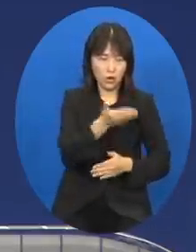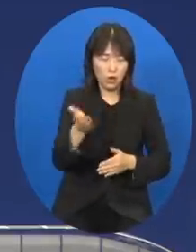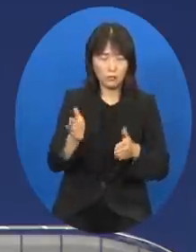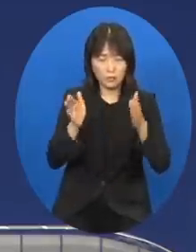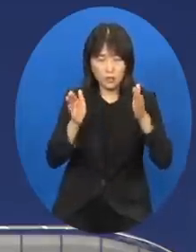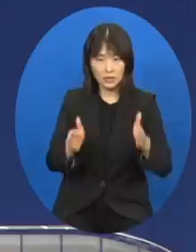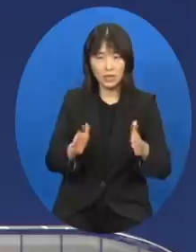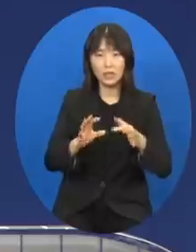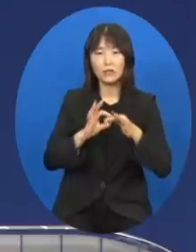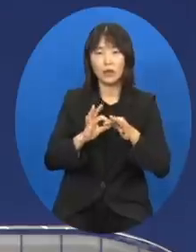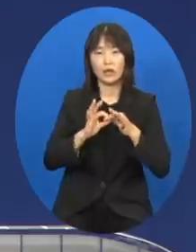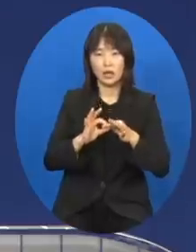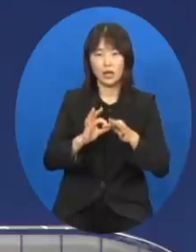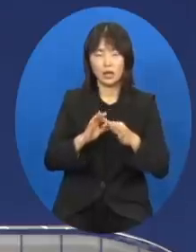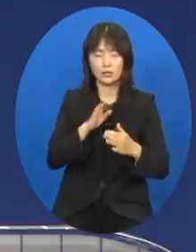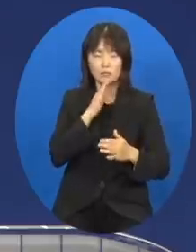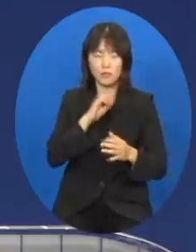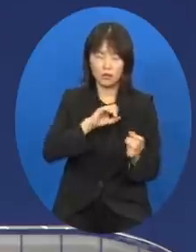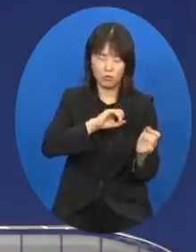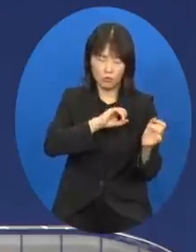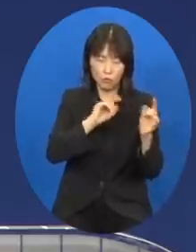관계에 진짜 회복을